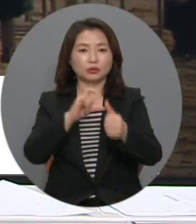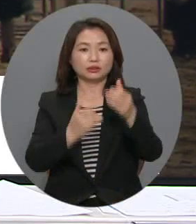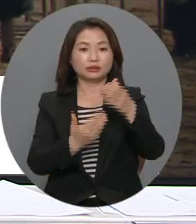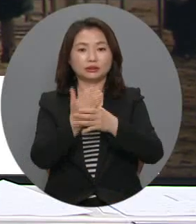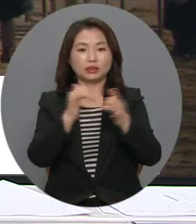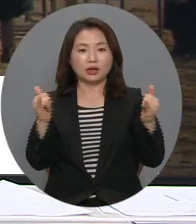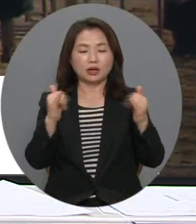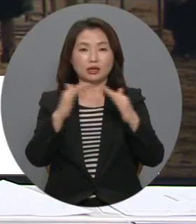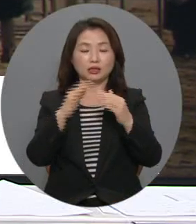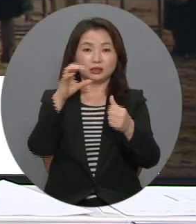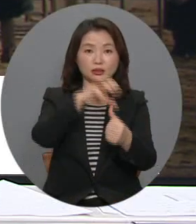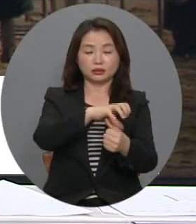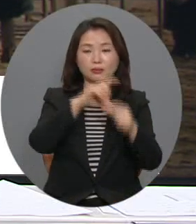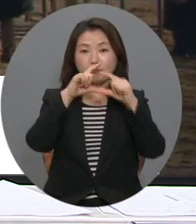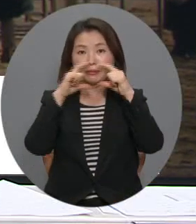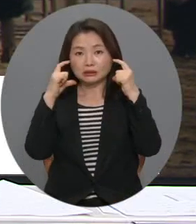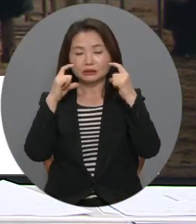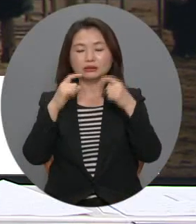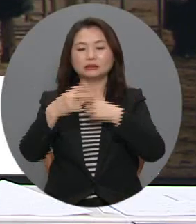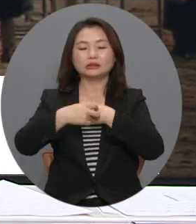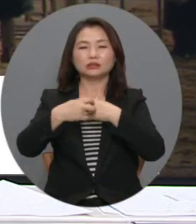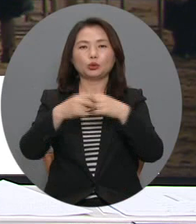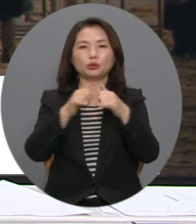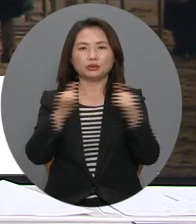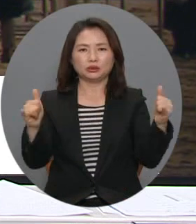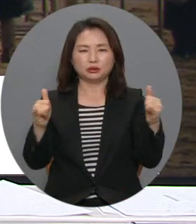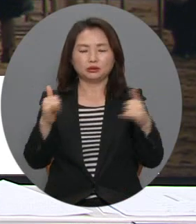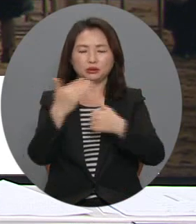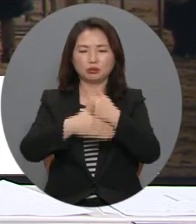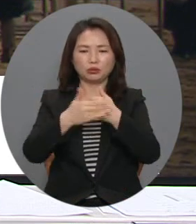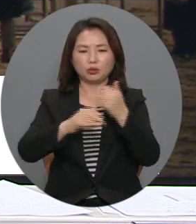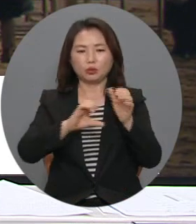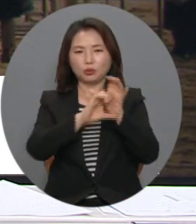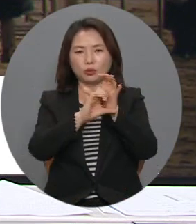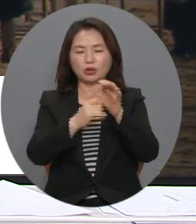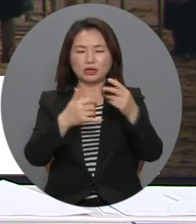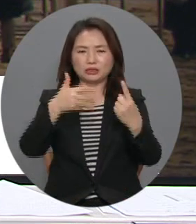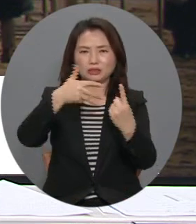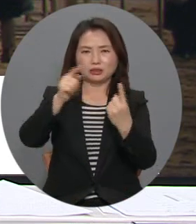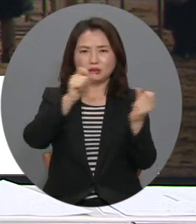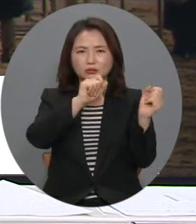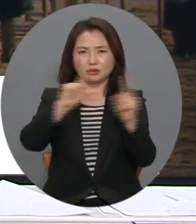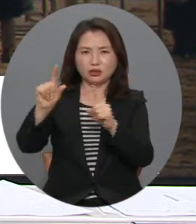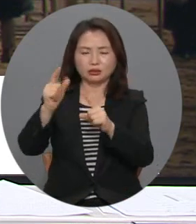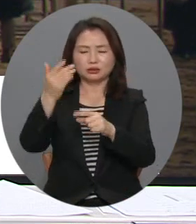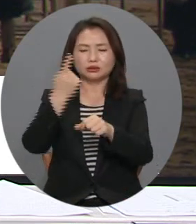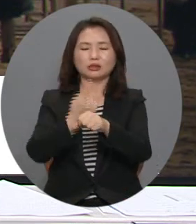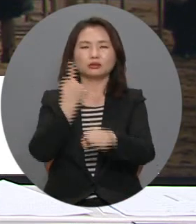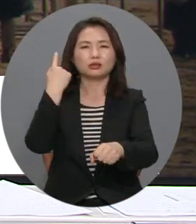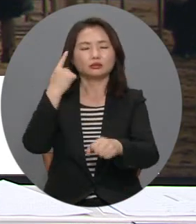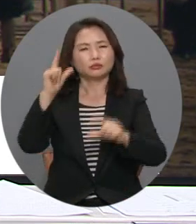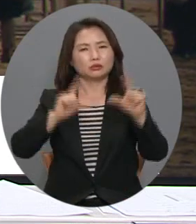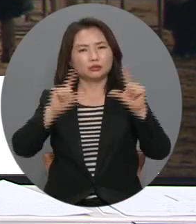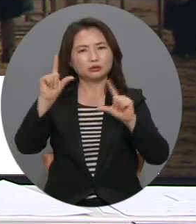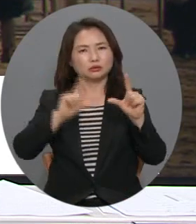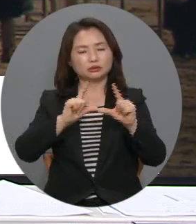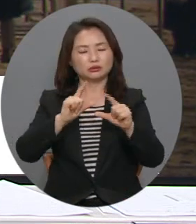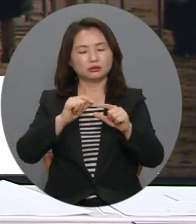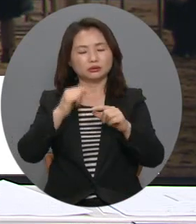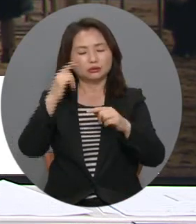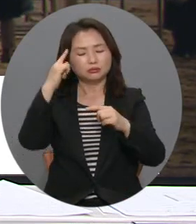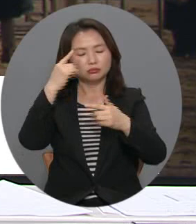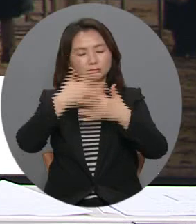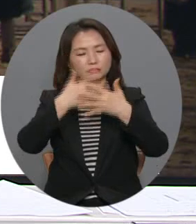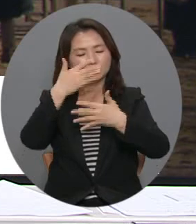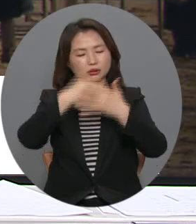확진자 격리, 마스크, 의료진. 대구에서 코로나19 1차 유행이 있었던 지난해를 돌아보면 어떤 장면들이